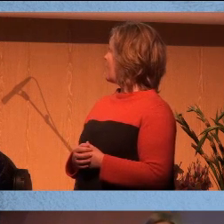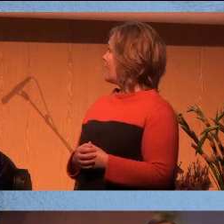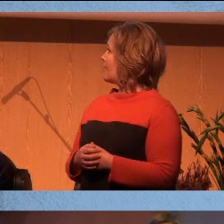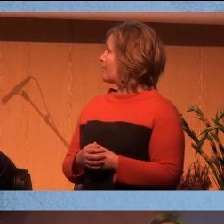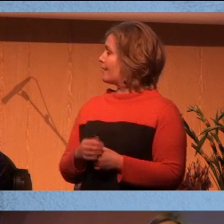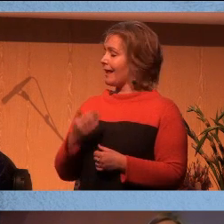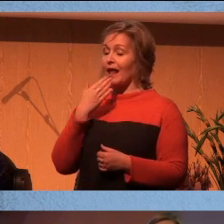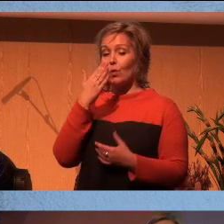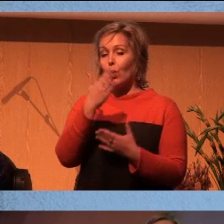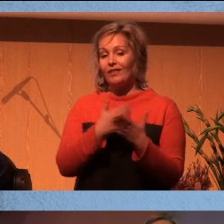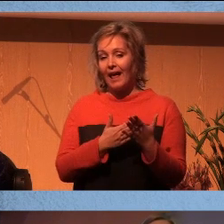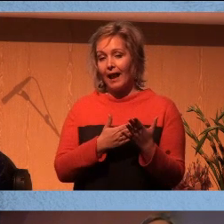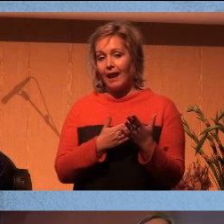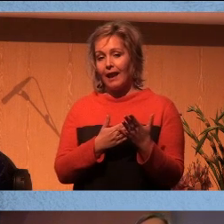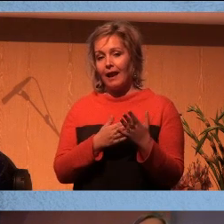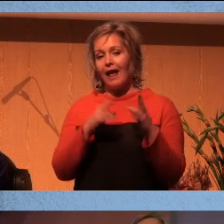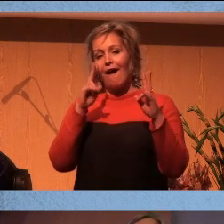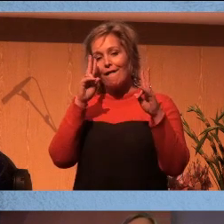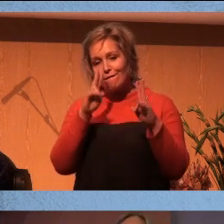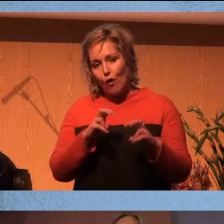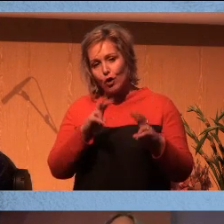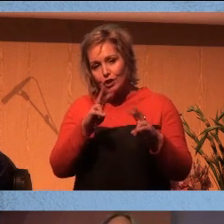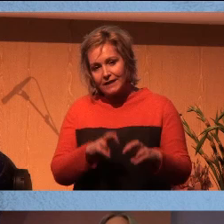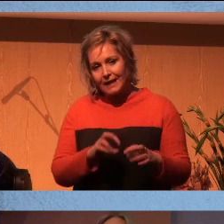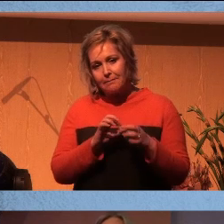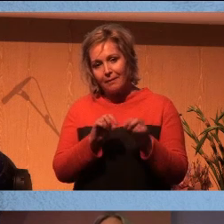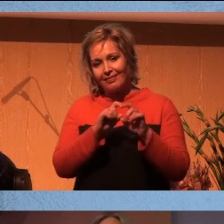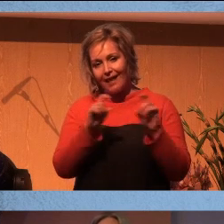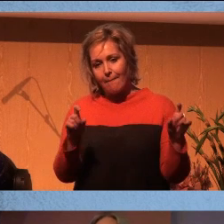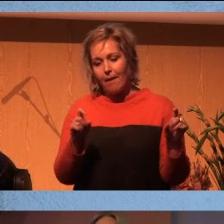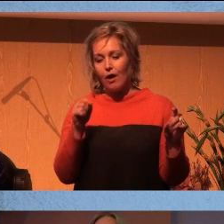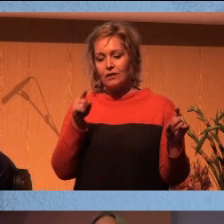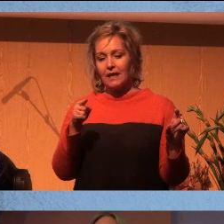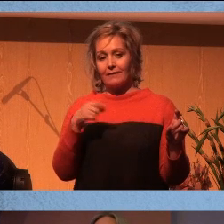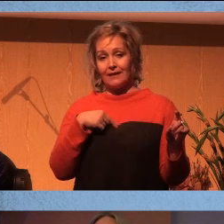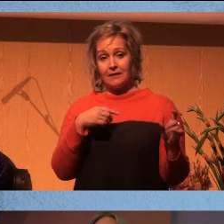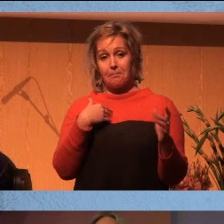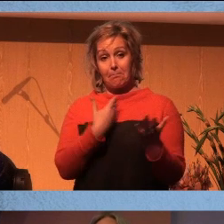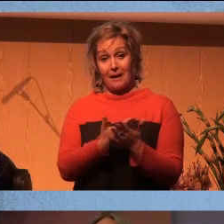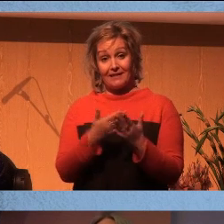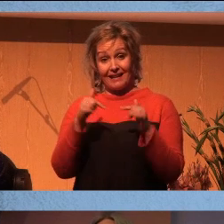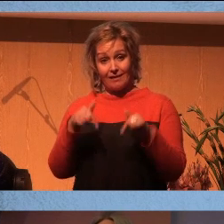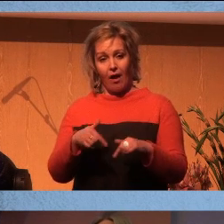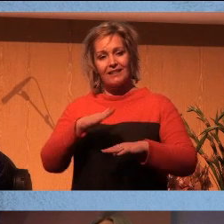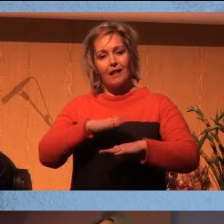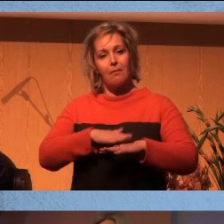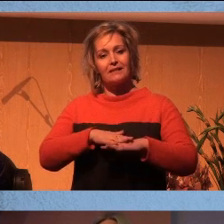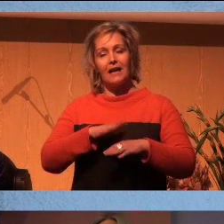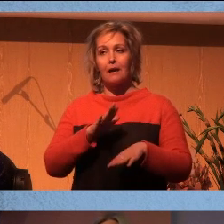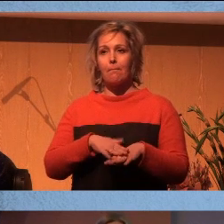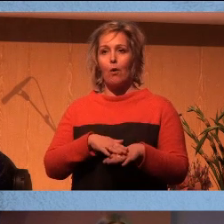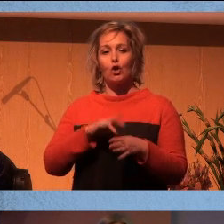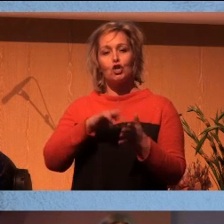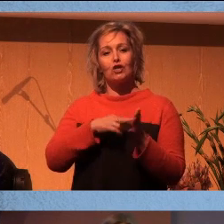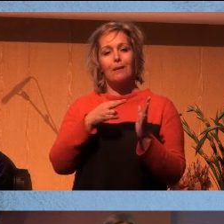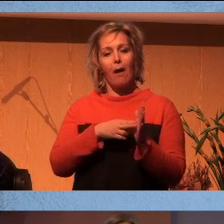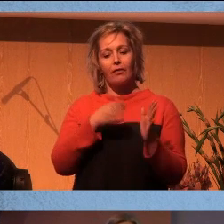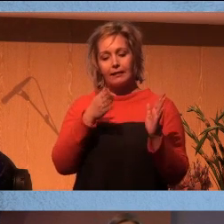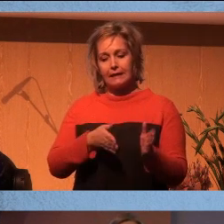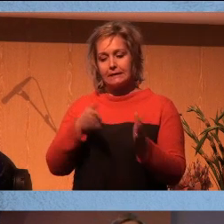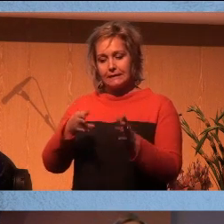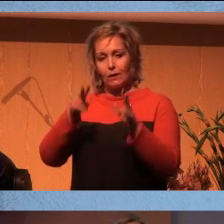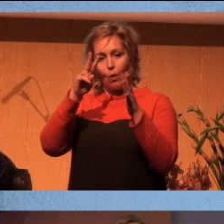Det en god del forskning på dette temaet, så det jeg presenterer i dag det basert på systematiske